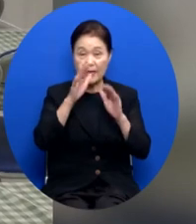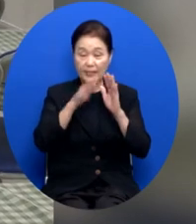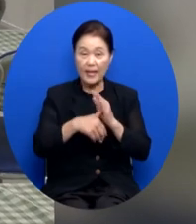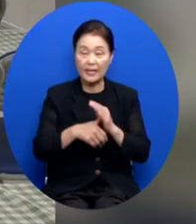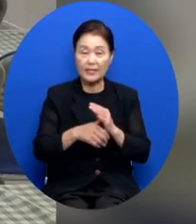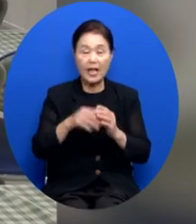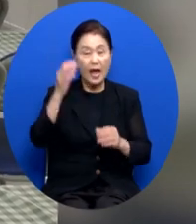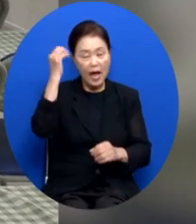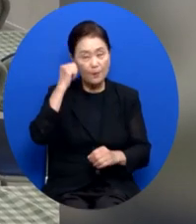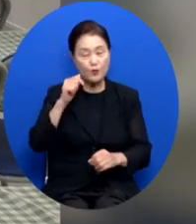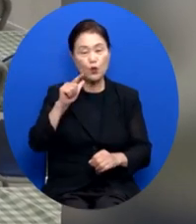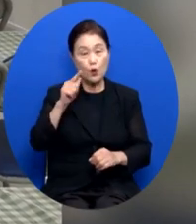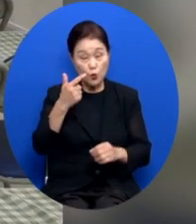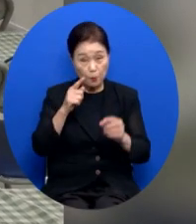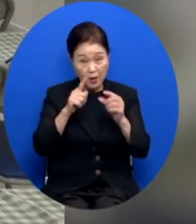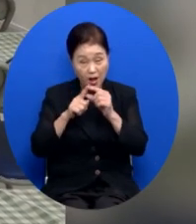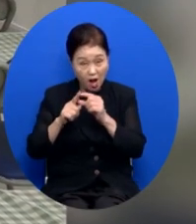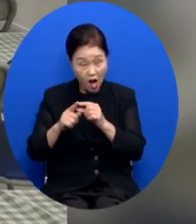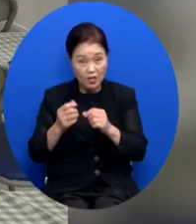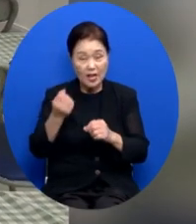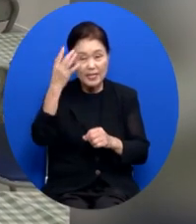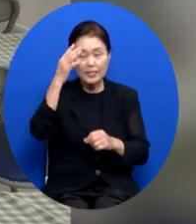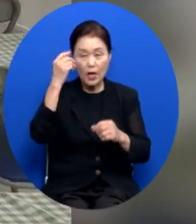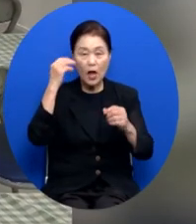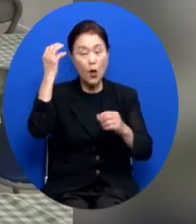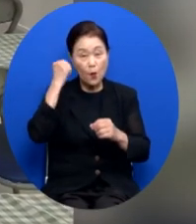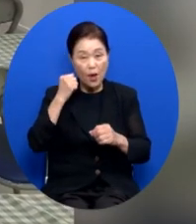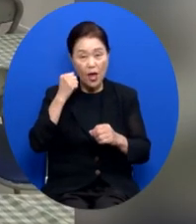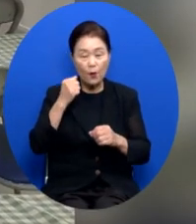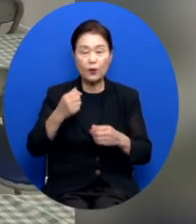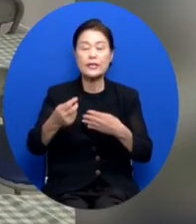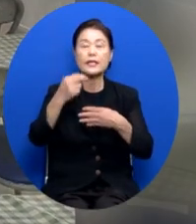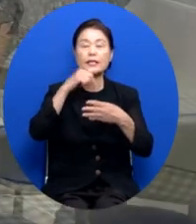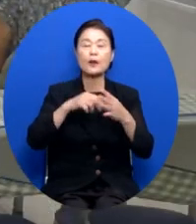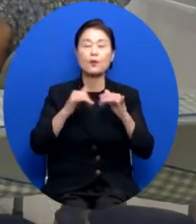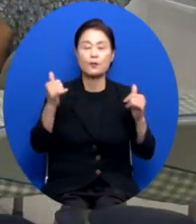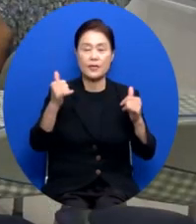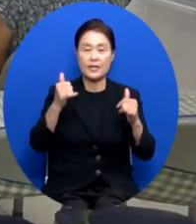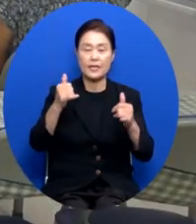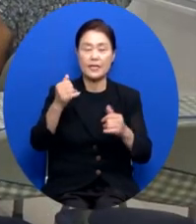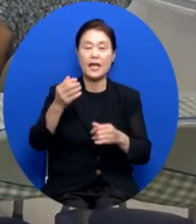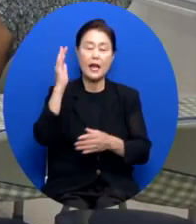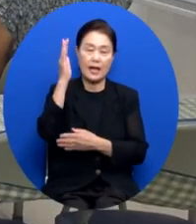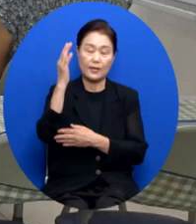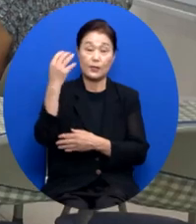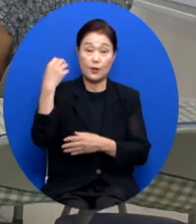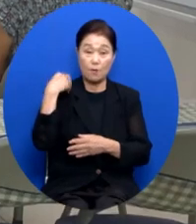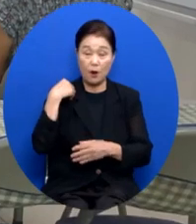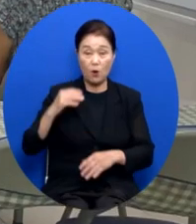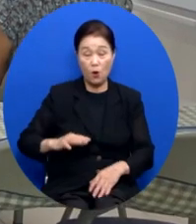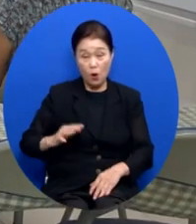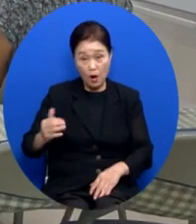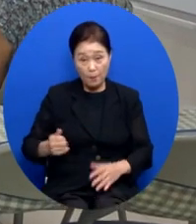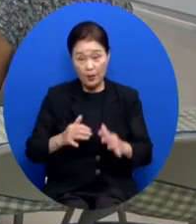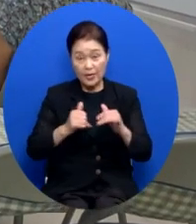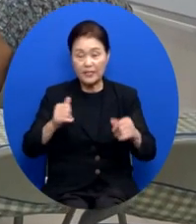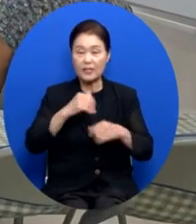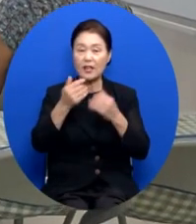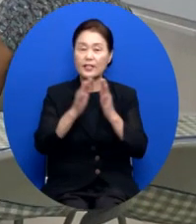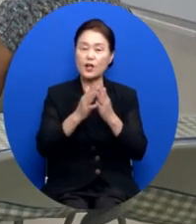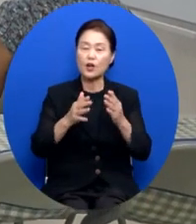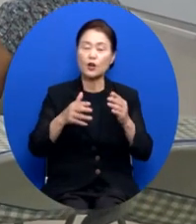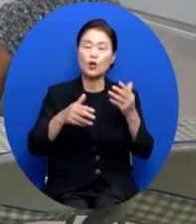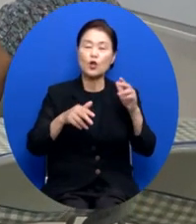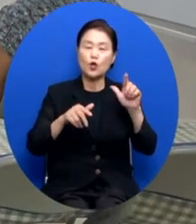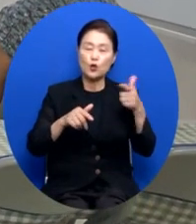암송 600 이상을 하는 성경 통독학교 출신 탈북민이 강사로 나서 현재 캄보디아인들이 6절 이상을